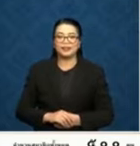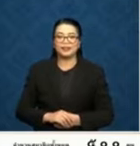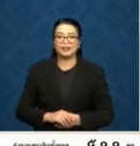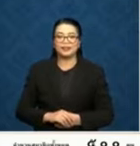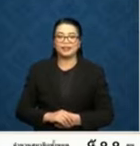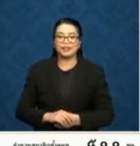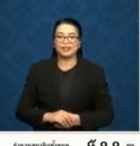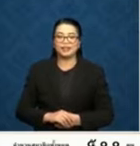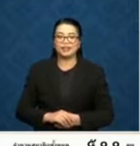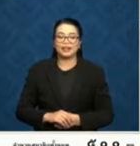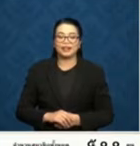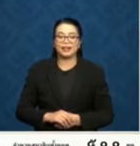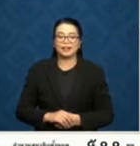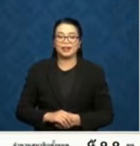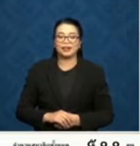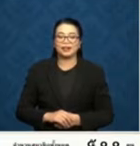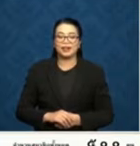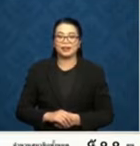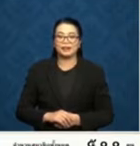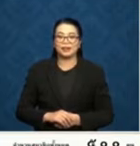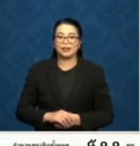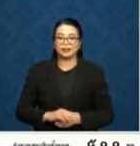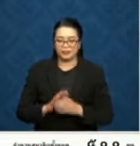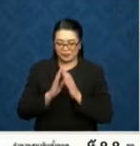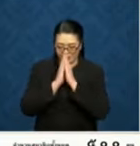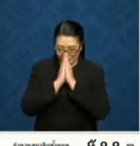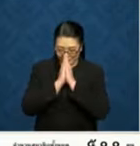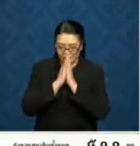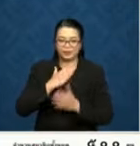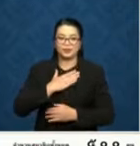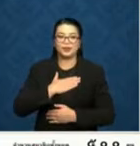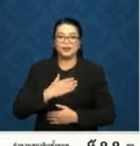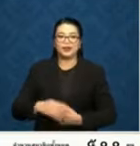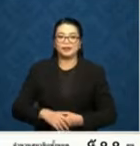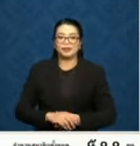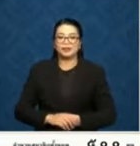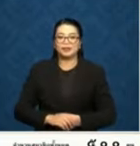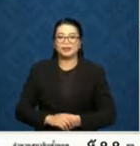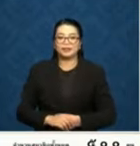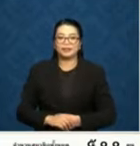แ้งเชญครักพ Almostท่านประทาน Board ofอน